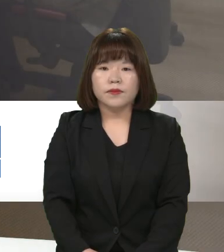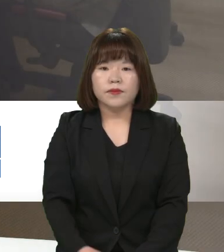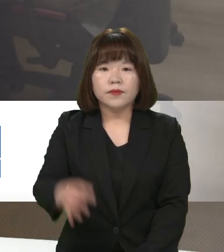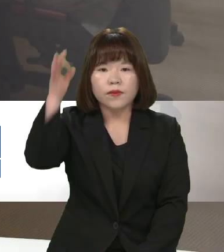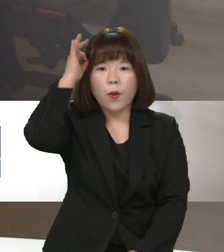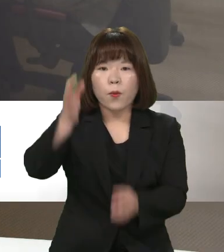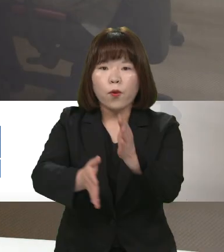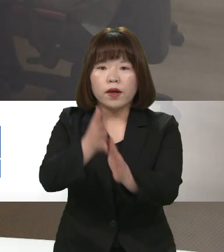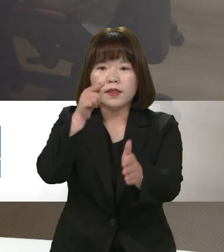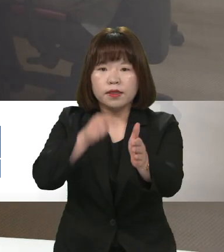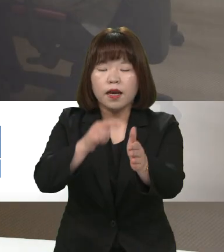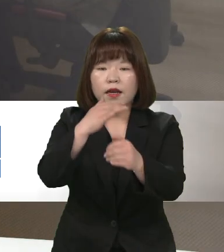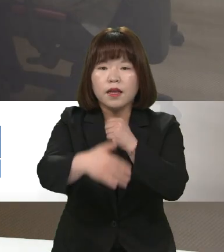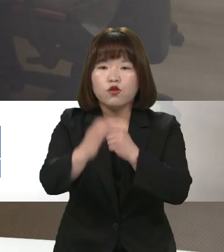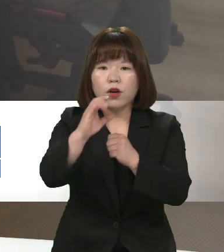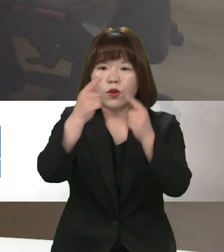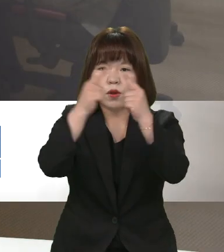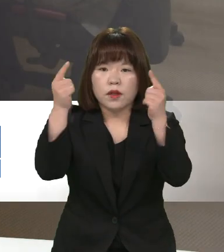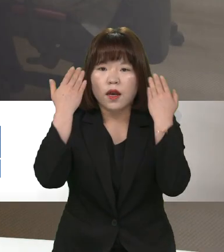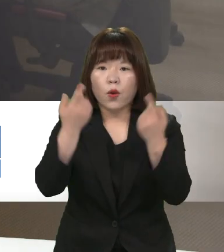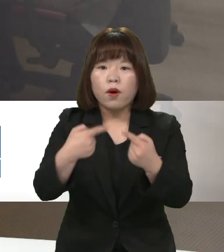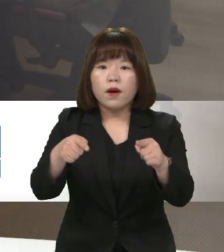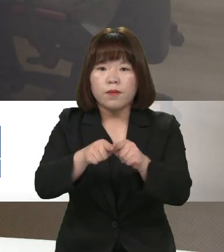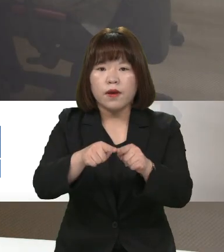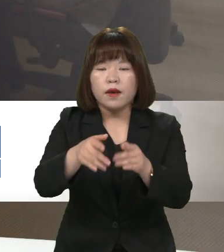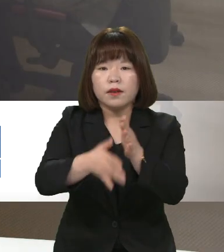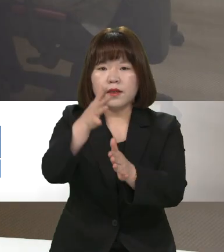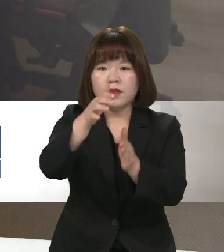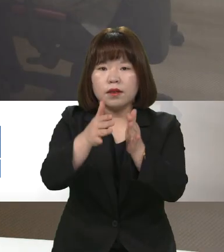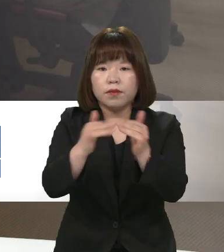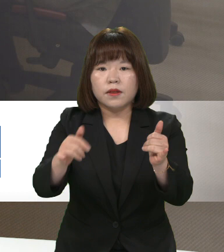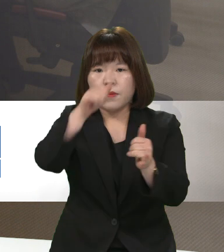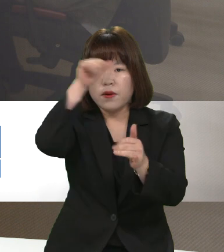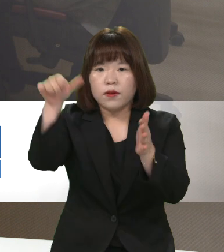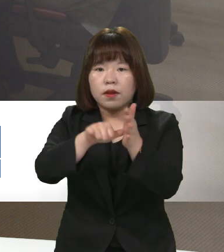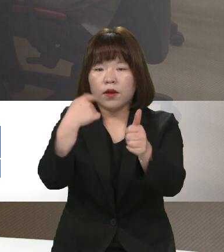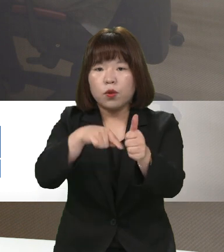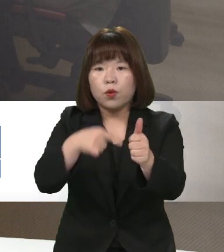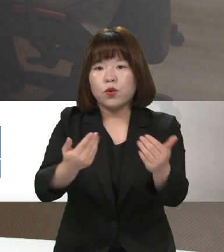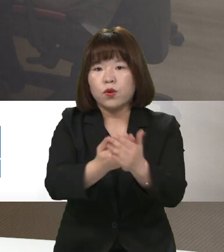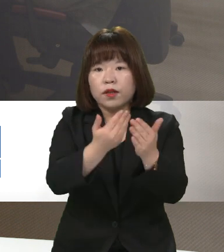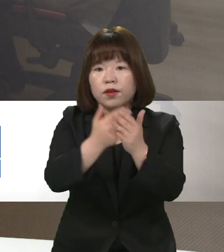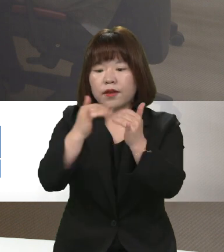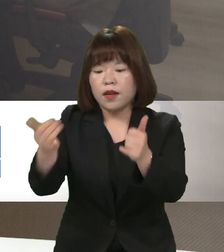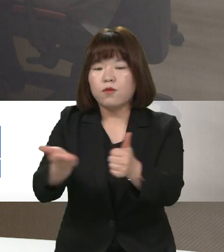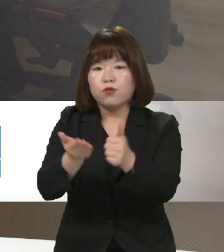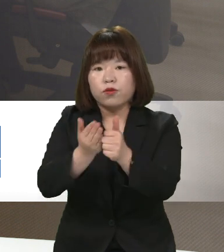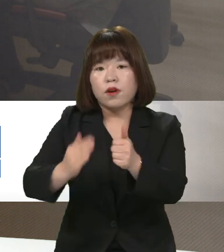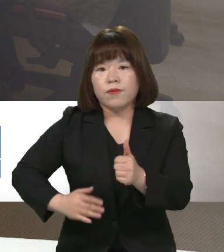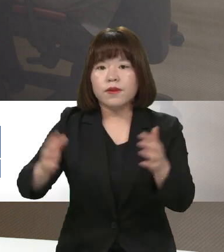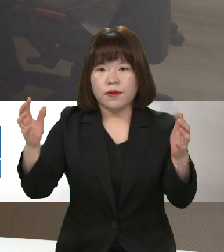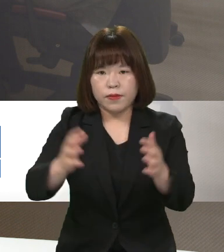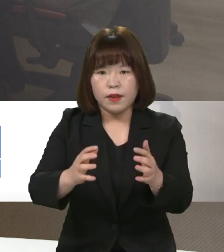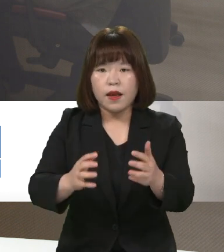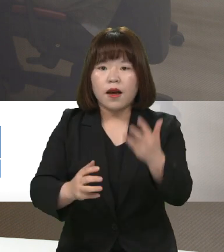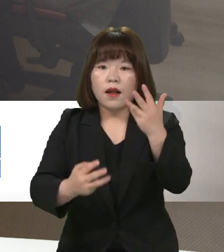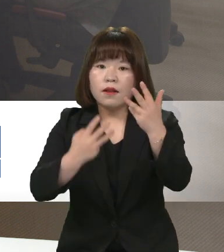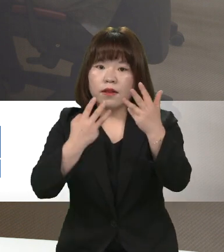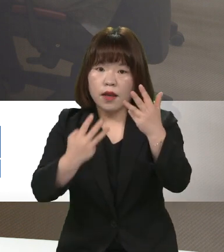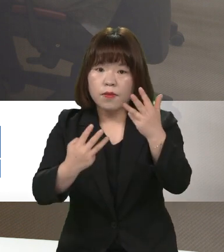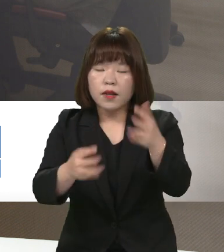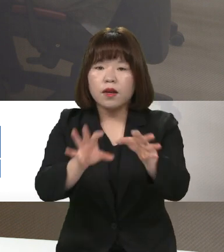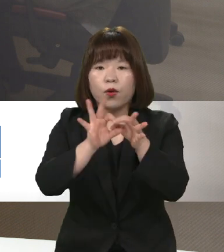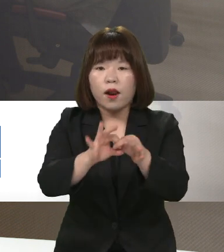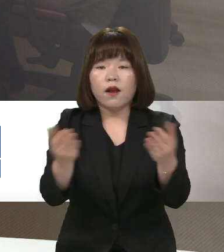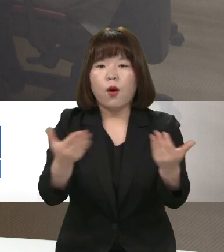펑 시가 대구가톨릭대학교 와 함께 시민 평생교육 활성화 및 인재 육성에 협력한 이다 지난 3일 두 기관은 이와